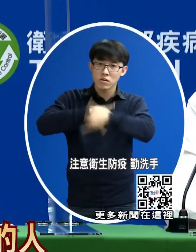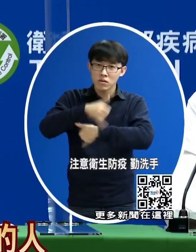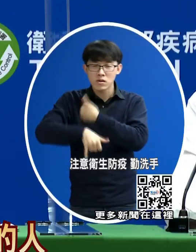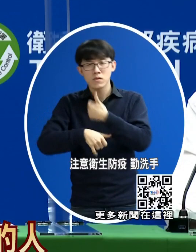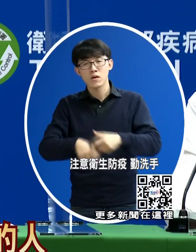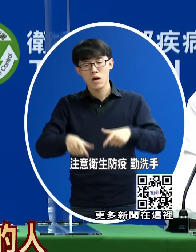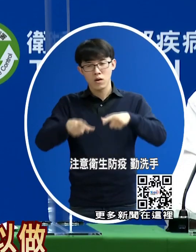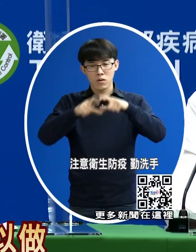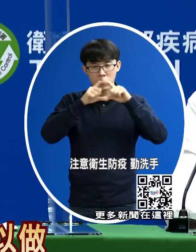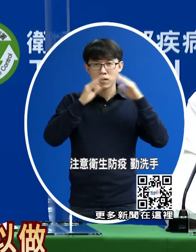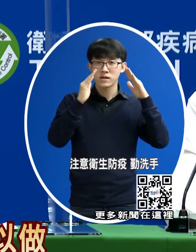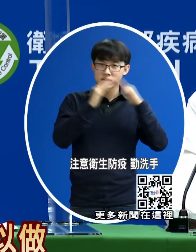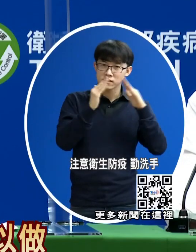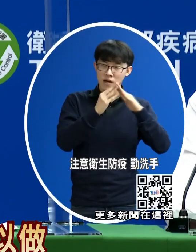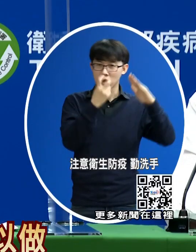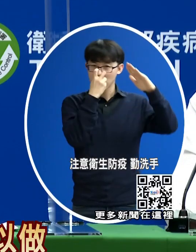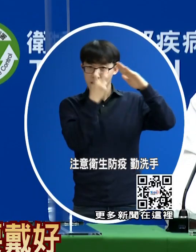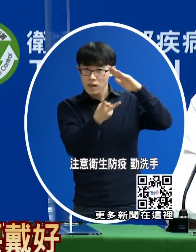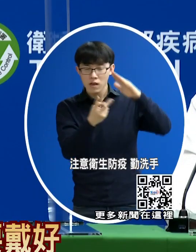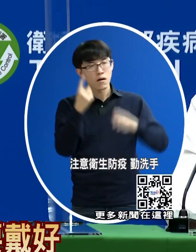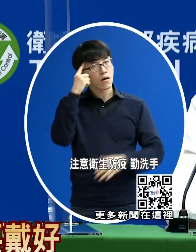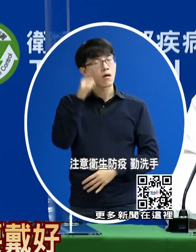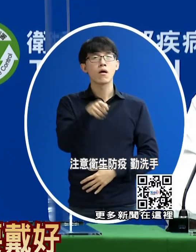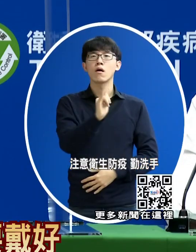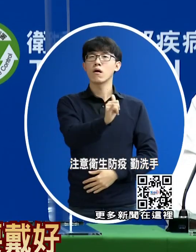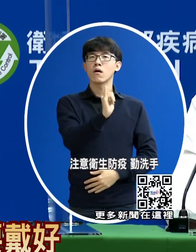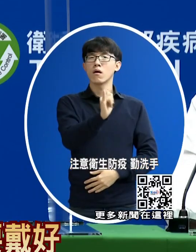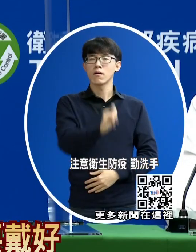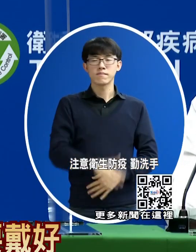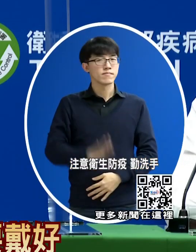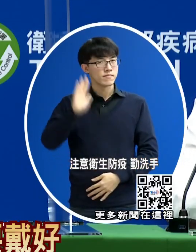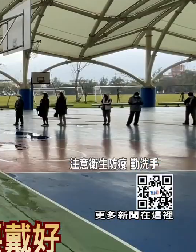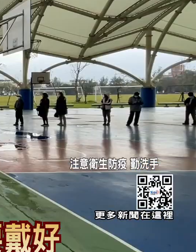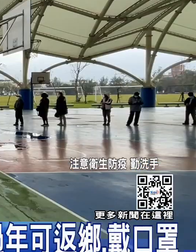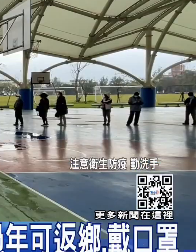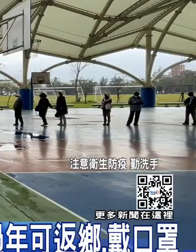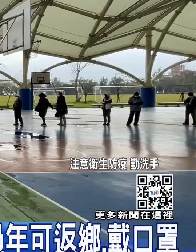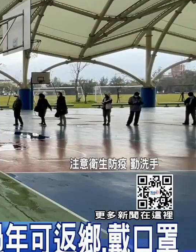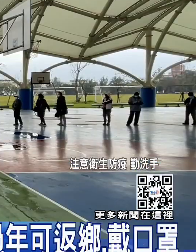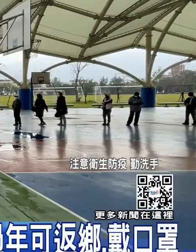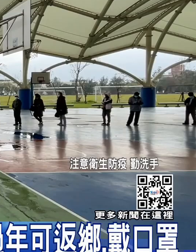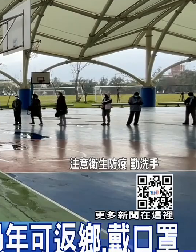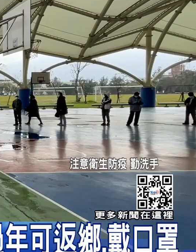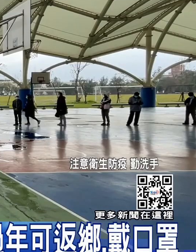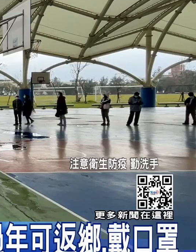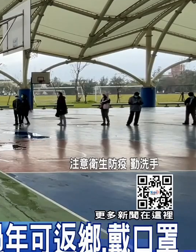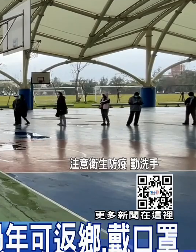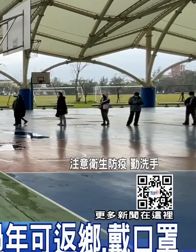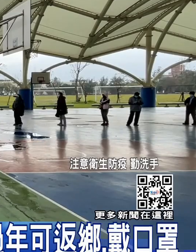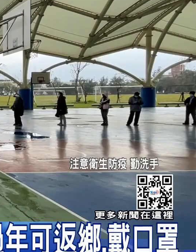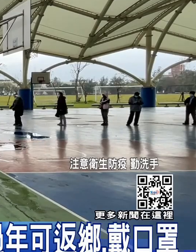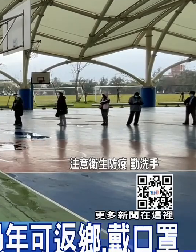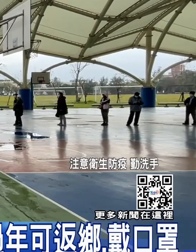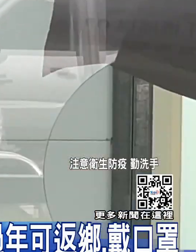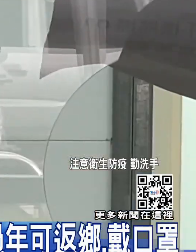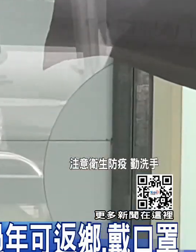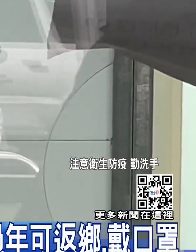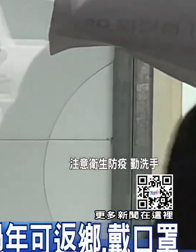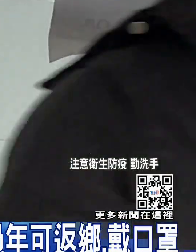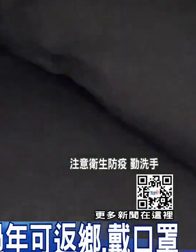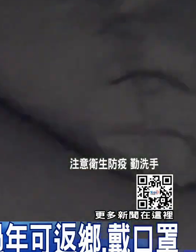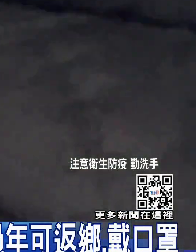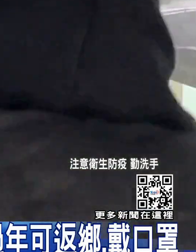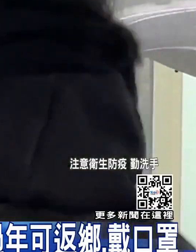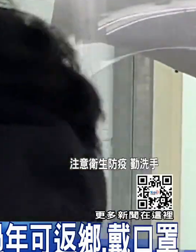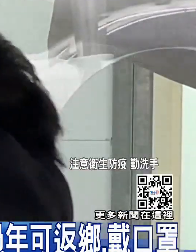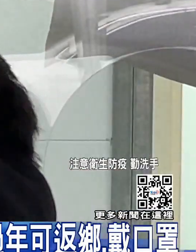的人，我都觉得是可以做，但是口罩一定要戴好， 毕竟 Omicron 已存在社区中，这波疫情得靠